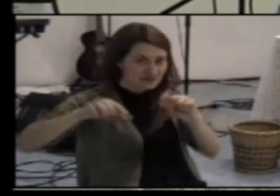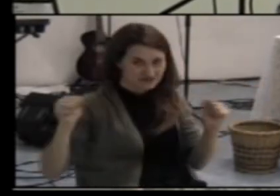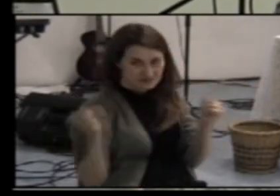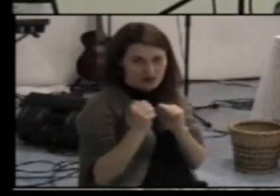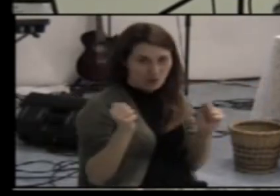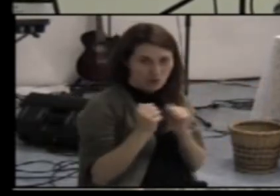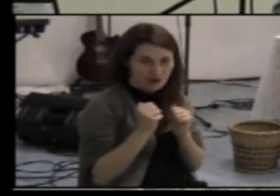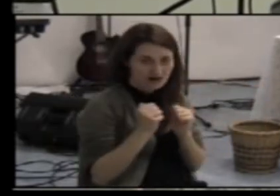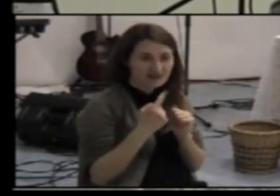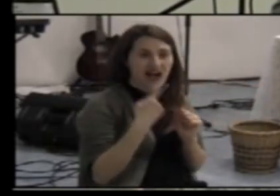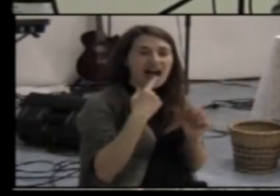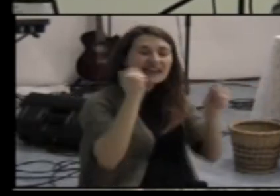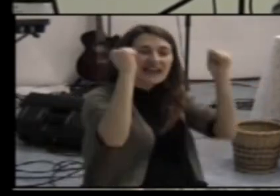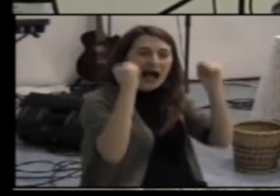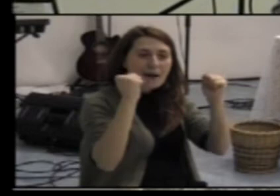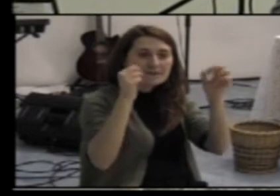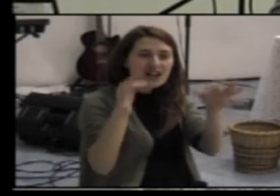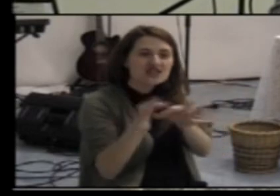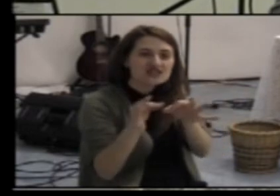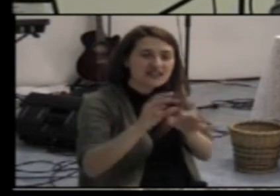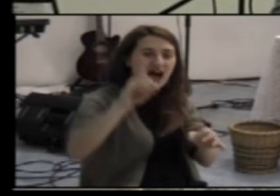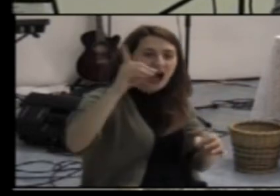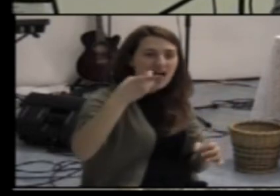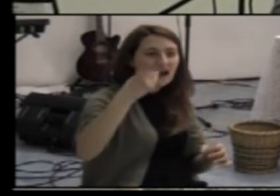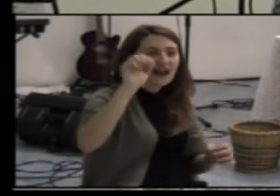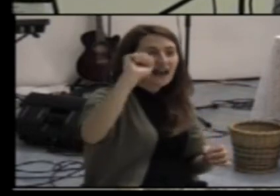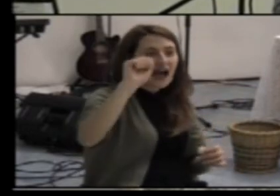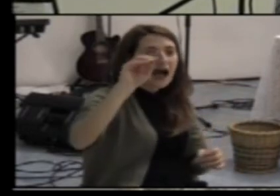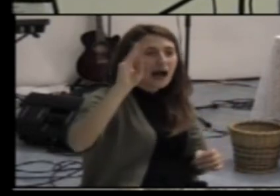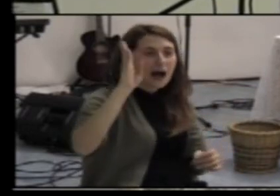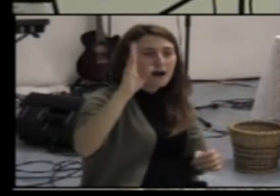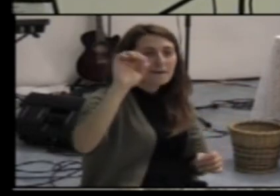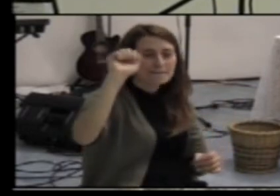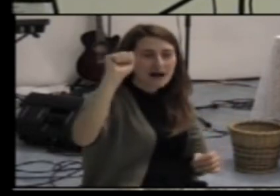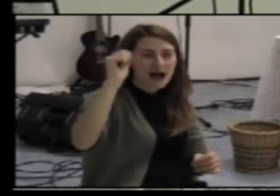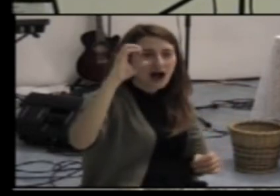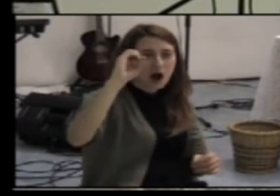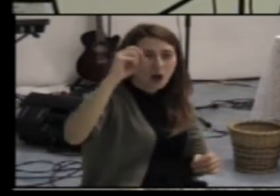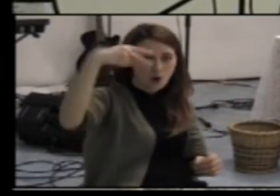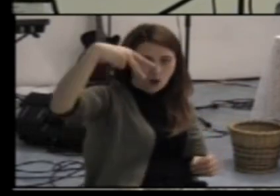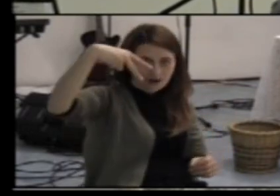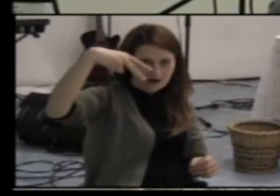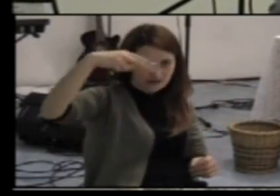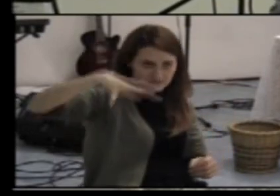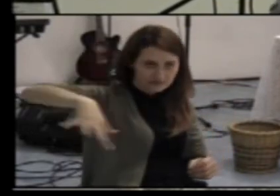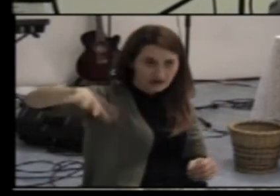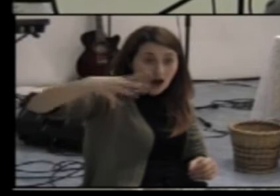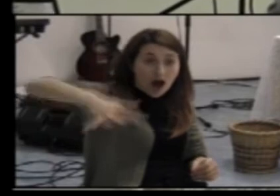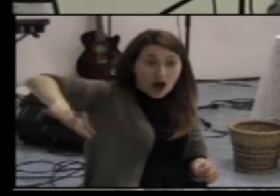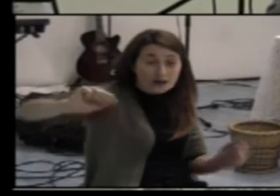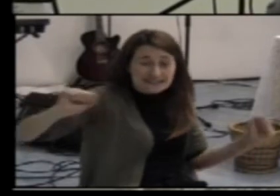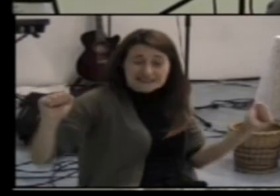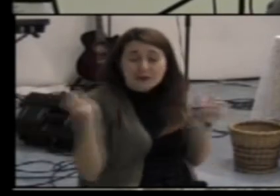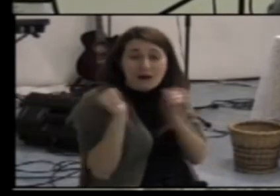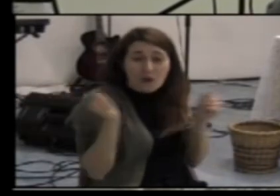dicono: qua è meglio che facciamo qualcosa perché sennò questi vengono e ci fanno fuori tutti quanti. E allora cosa